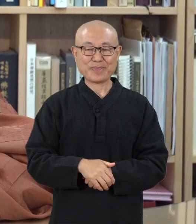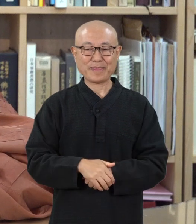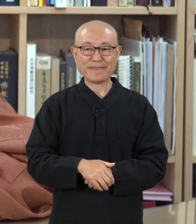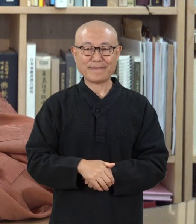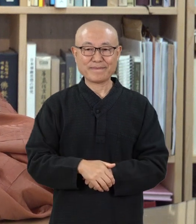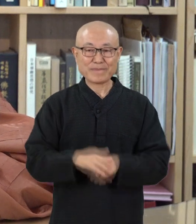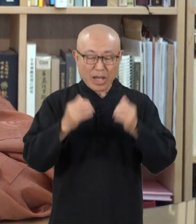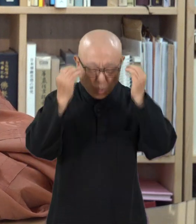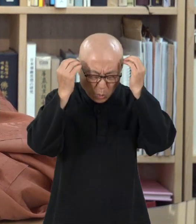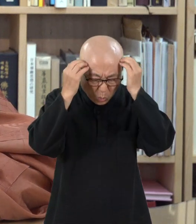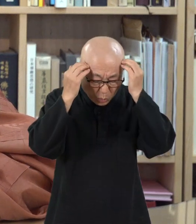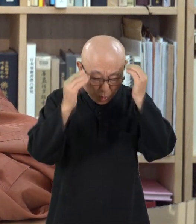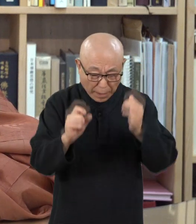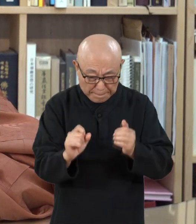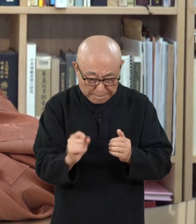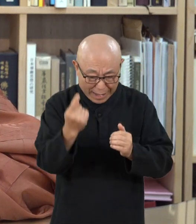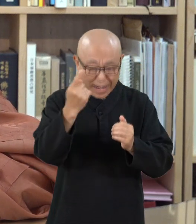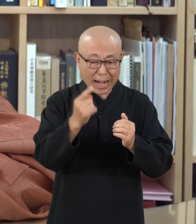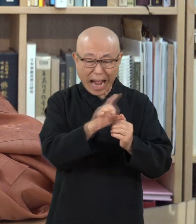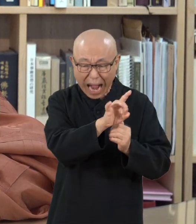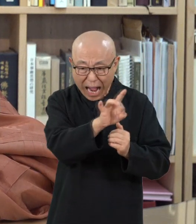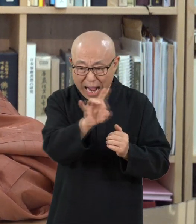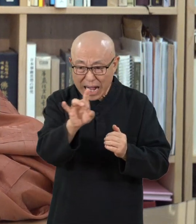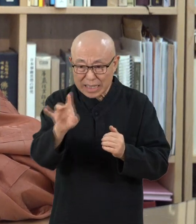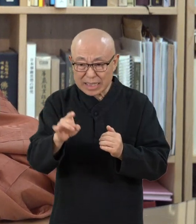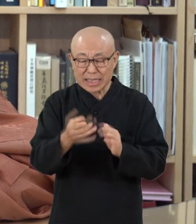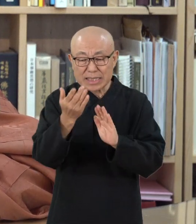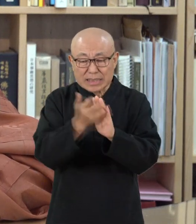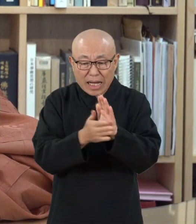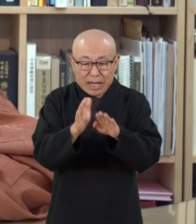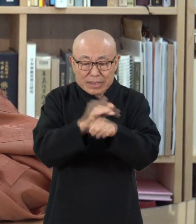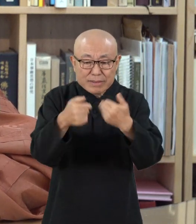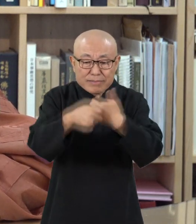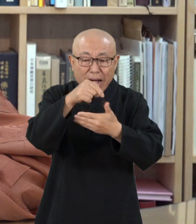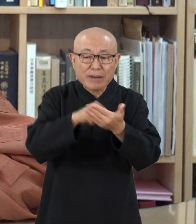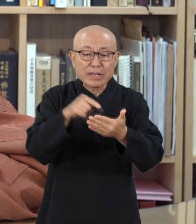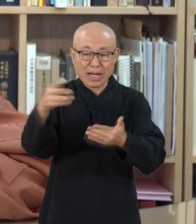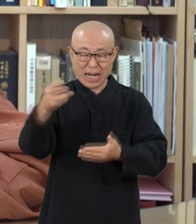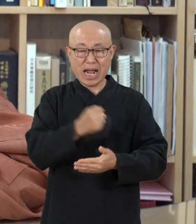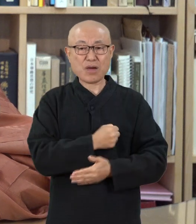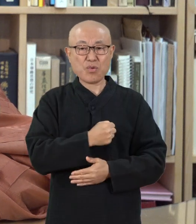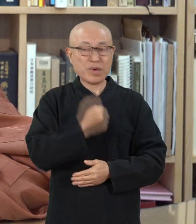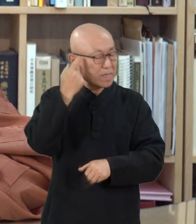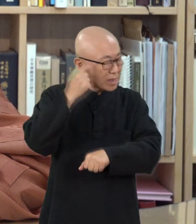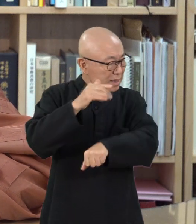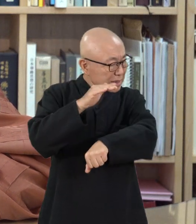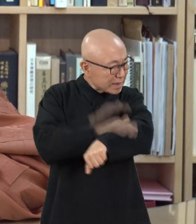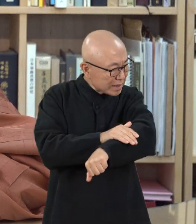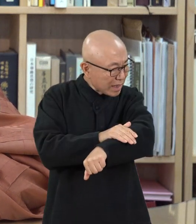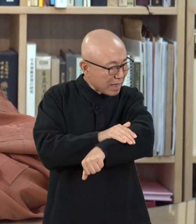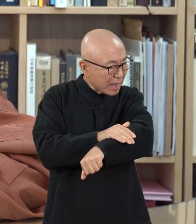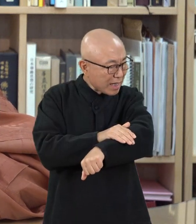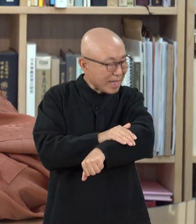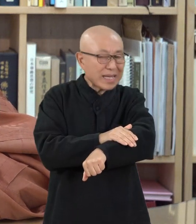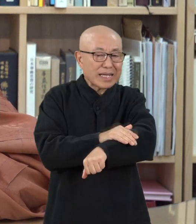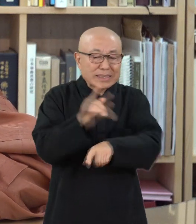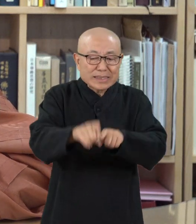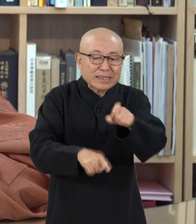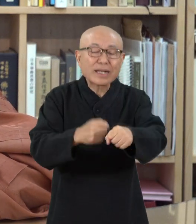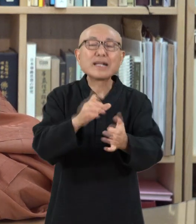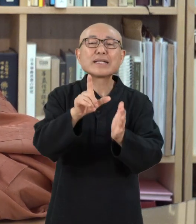고통이 벌어진 일 하나하나를 자비심을 갖고 지혜를 구현해낼 수 있는, 그럴